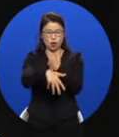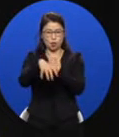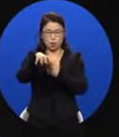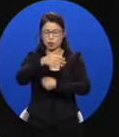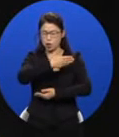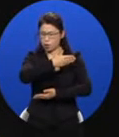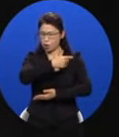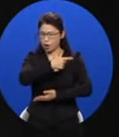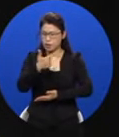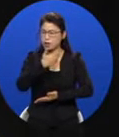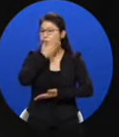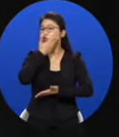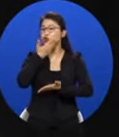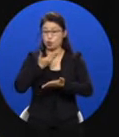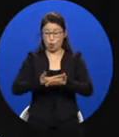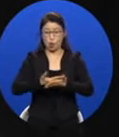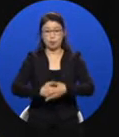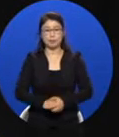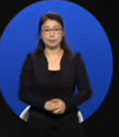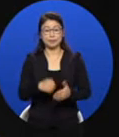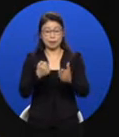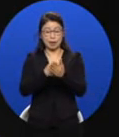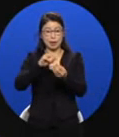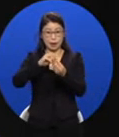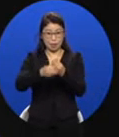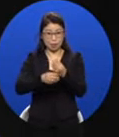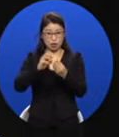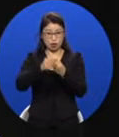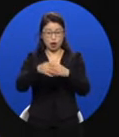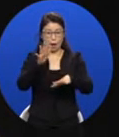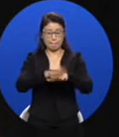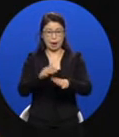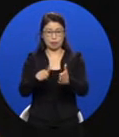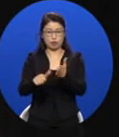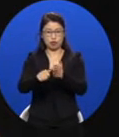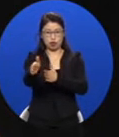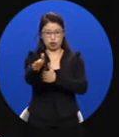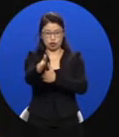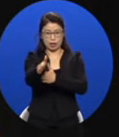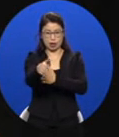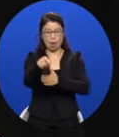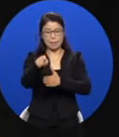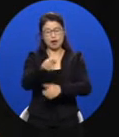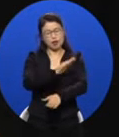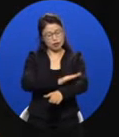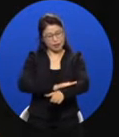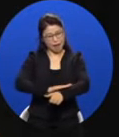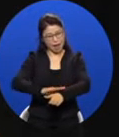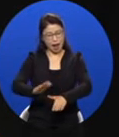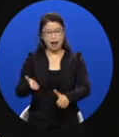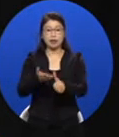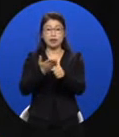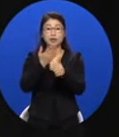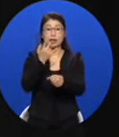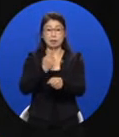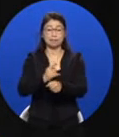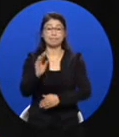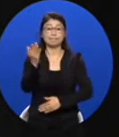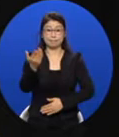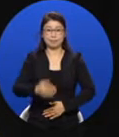굉장히 중요하다는 것입니다. 그래서 감귤, 밭작물, 수산업 이거 잘 살려나가야만